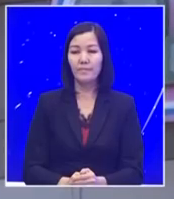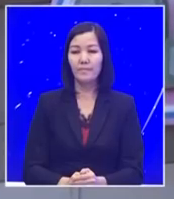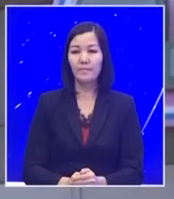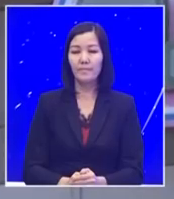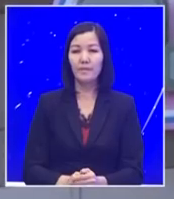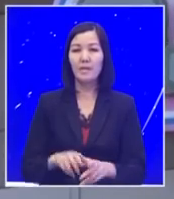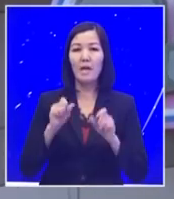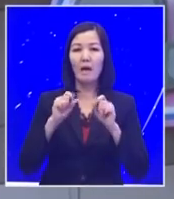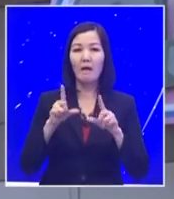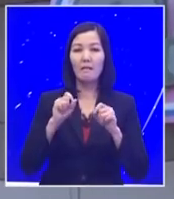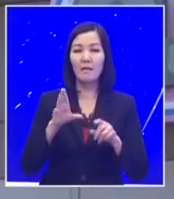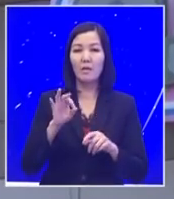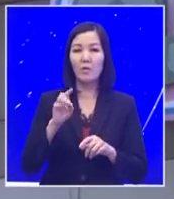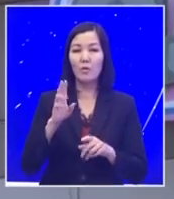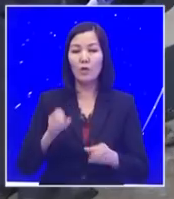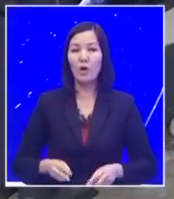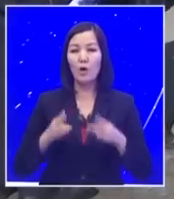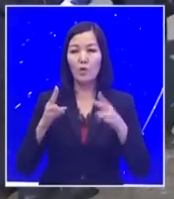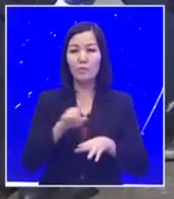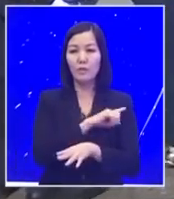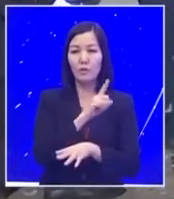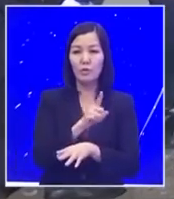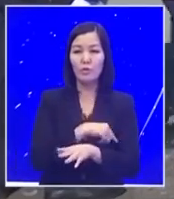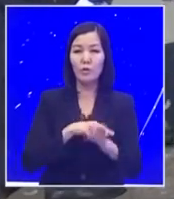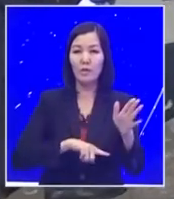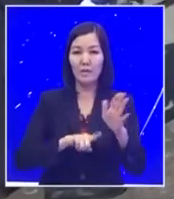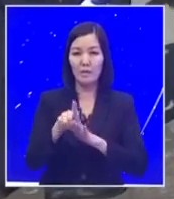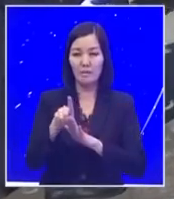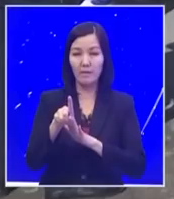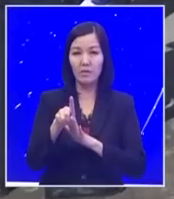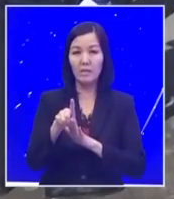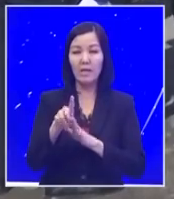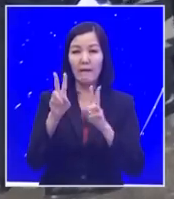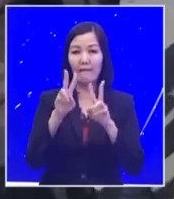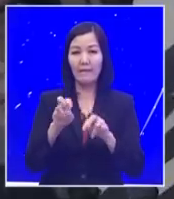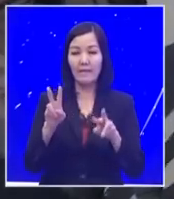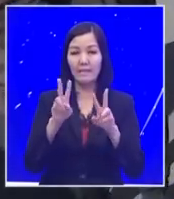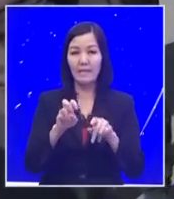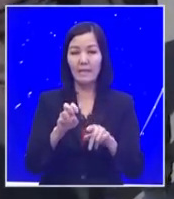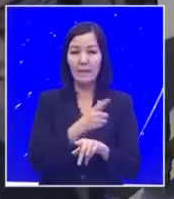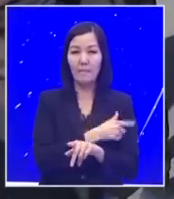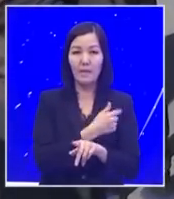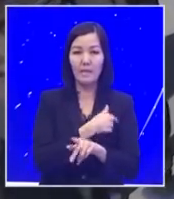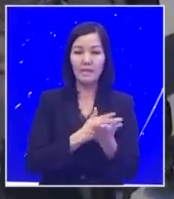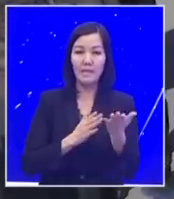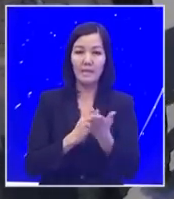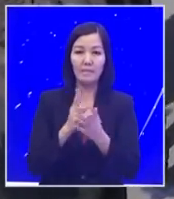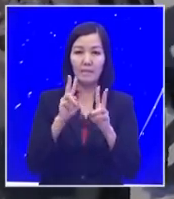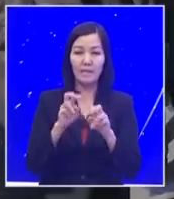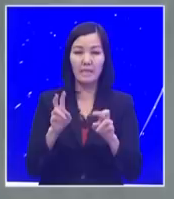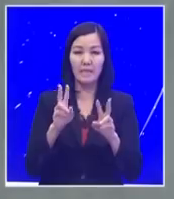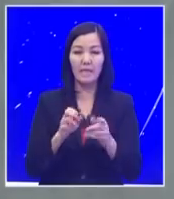Алтын Орда базарында қауіпсіздік күшейтілді. Кіреберісте тексеру бекеті қойылды. Кірген шыққан адам медициналық тексеруден өтеді.